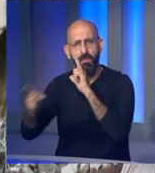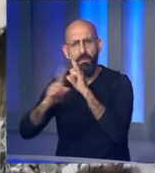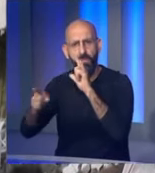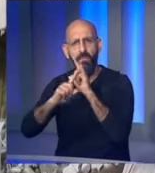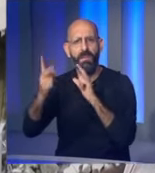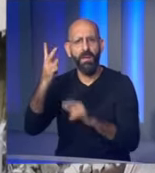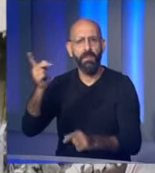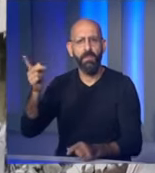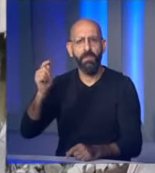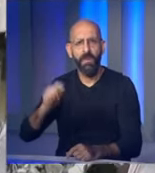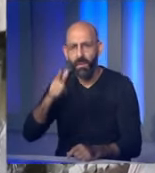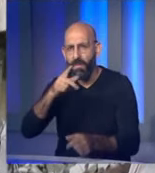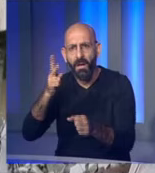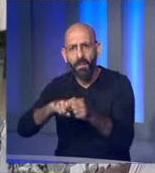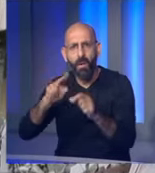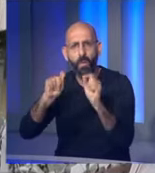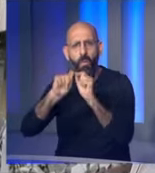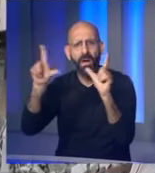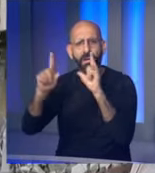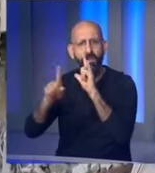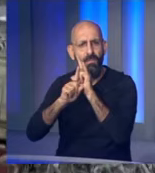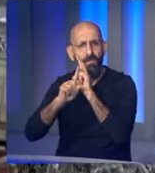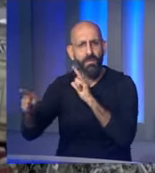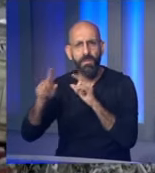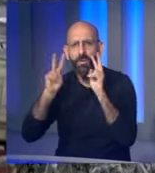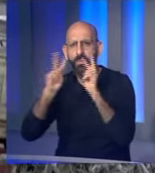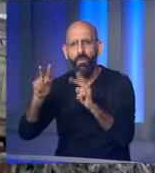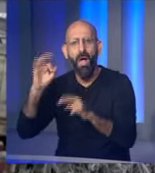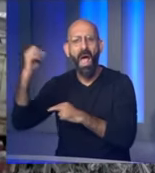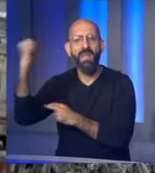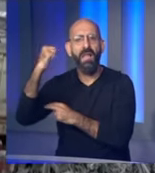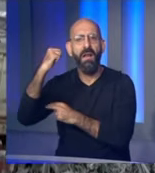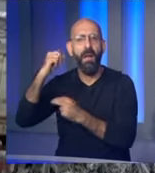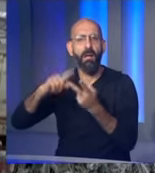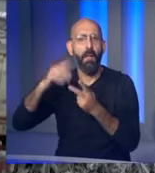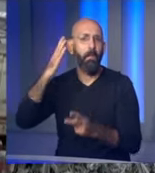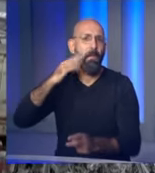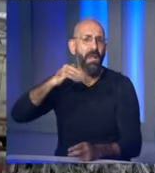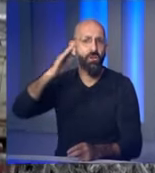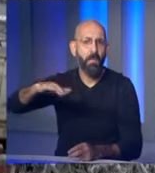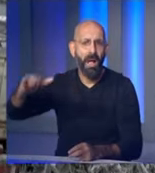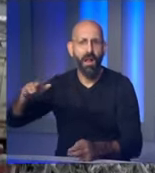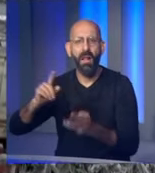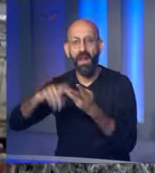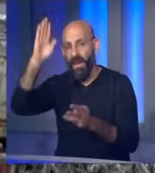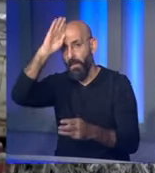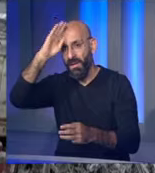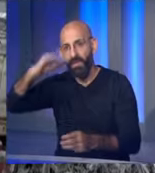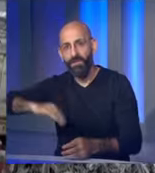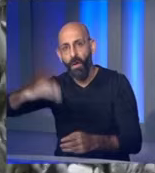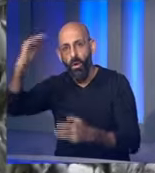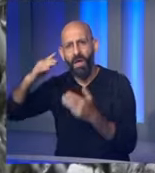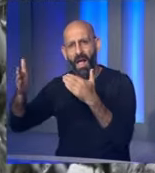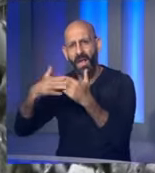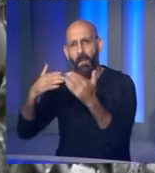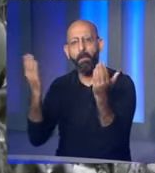للمستشفى الحكومي في النبطيه وشنت غارتين على اطراف دير ميماس واستهدف الطيران منزلا في بلده